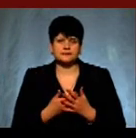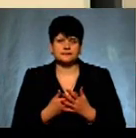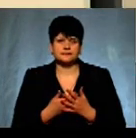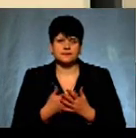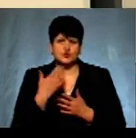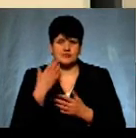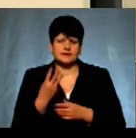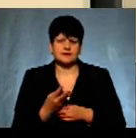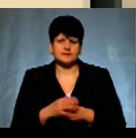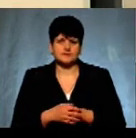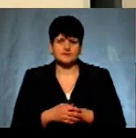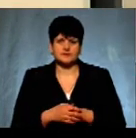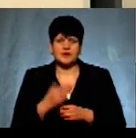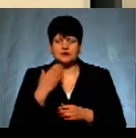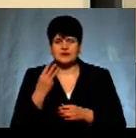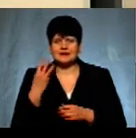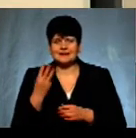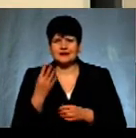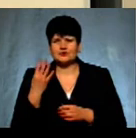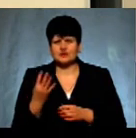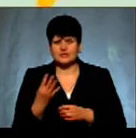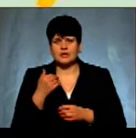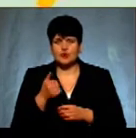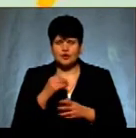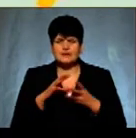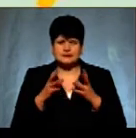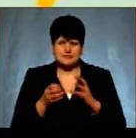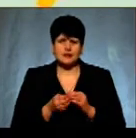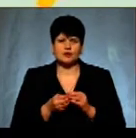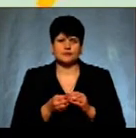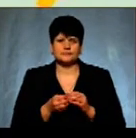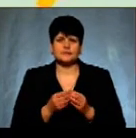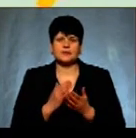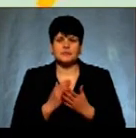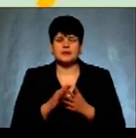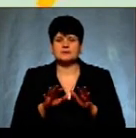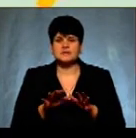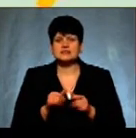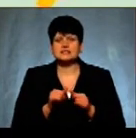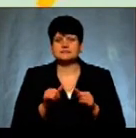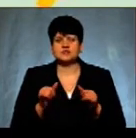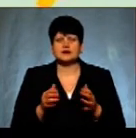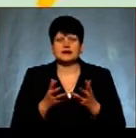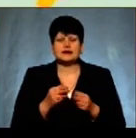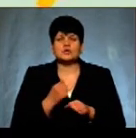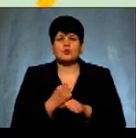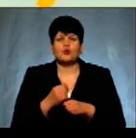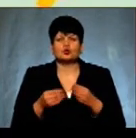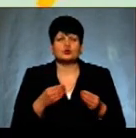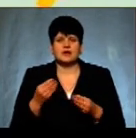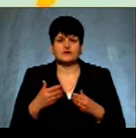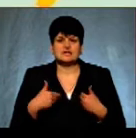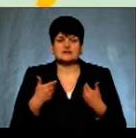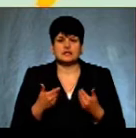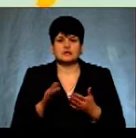3 роки? Якщо так, останні 3-4 роки, то загалом мало місце збільшення кількості роботодавців, які зверталися в